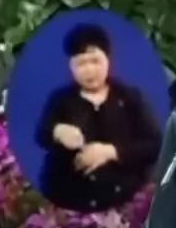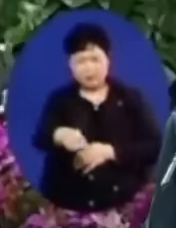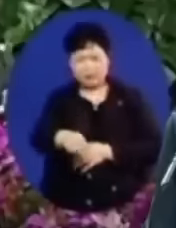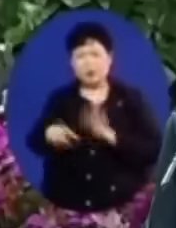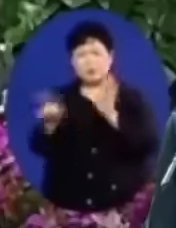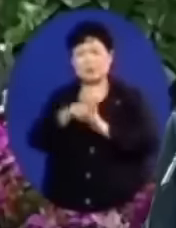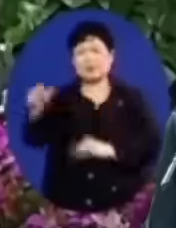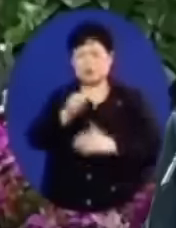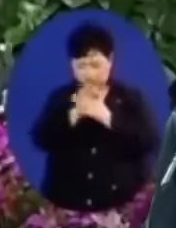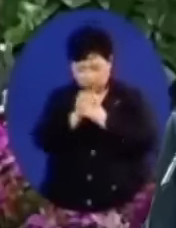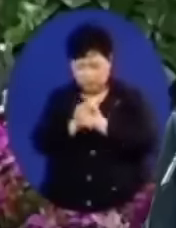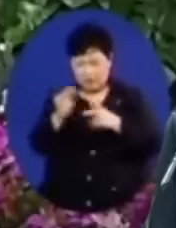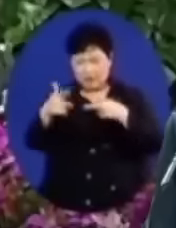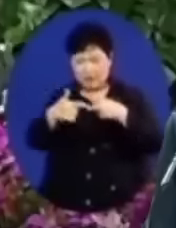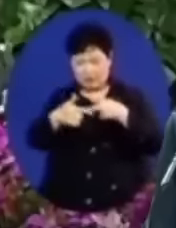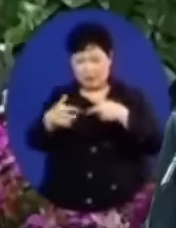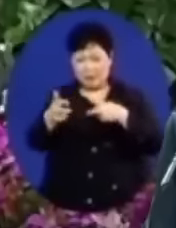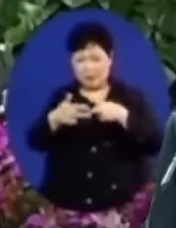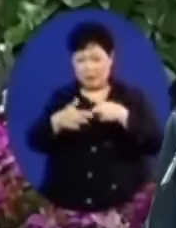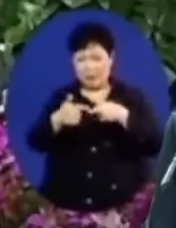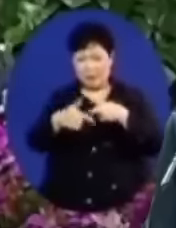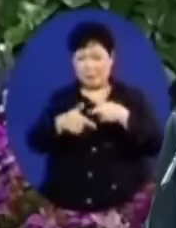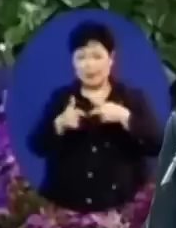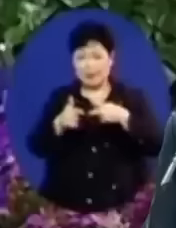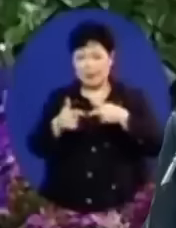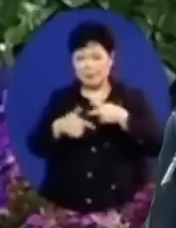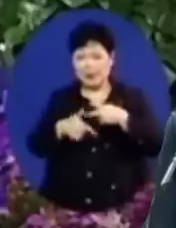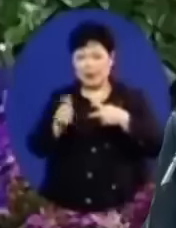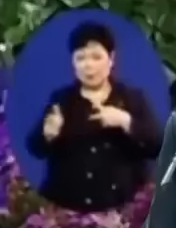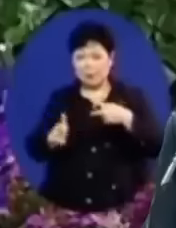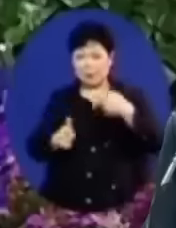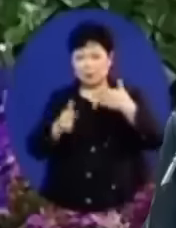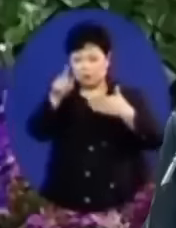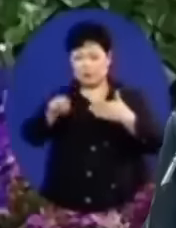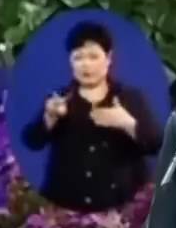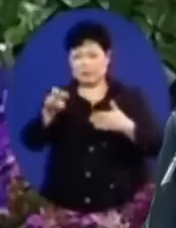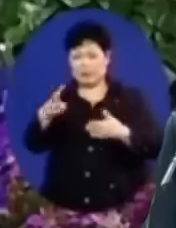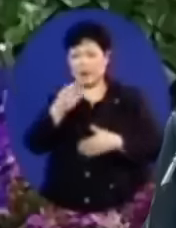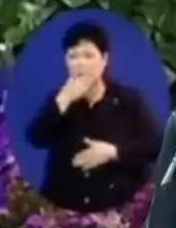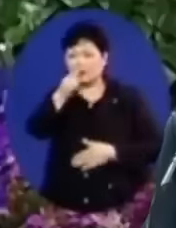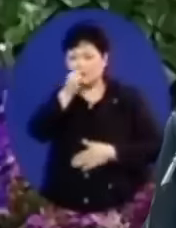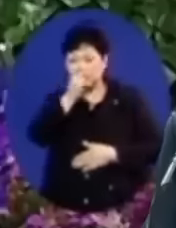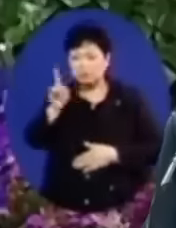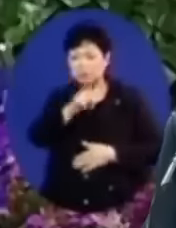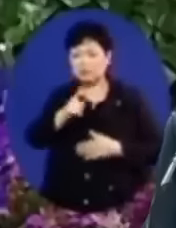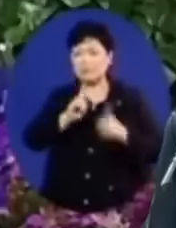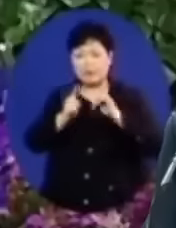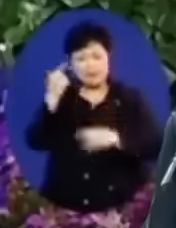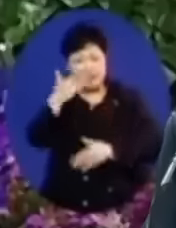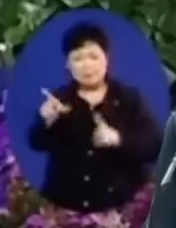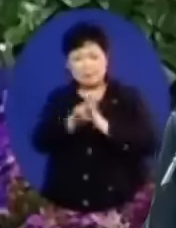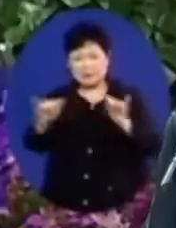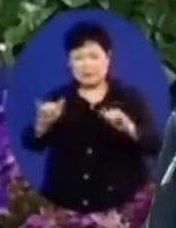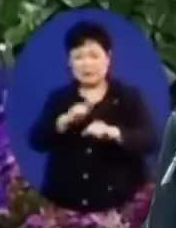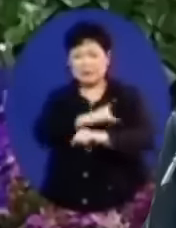것입니다. 마가복음 9장 23절에 할 수 있거든이 무슨 말이냐, 믿는 자에게는 능치 못한 일이